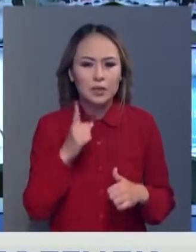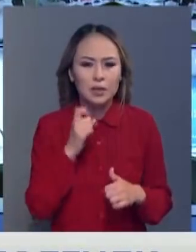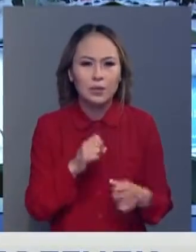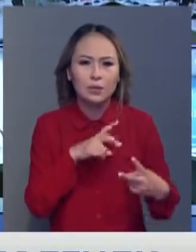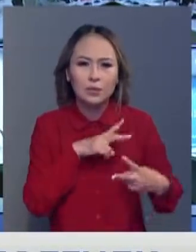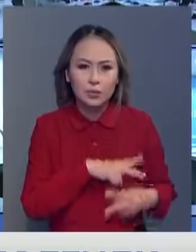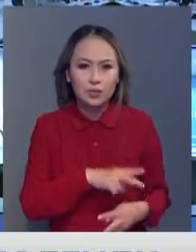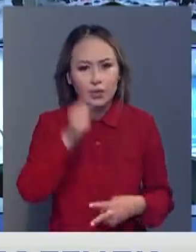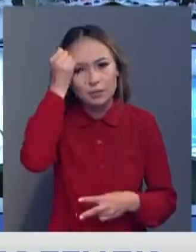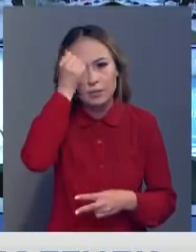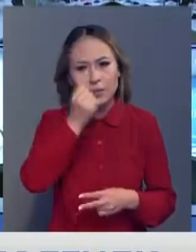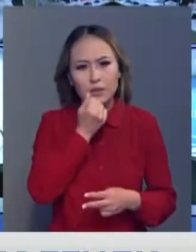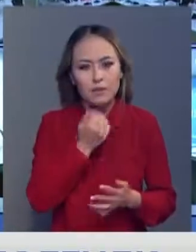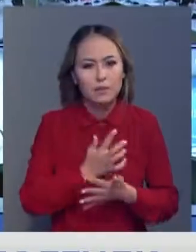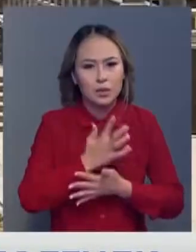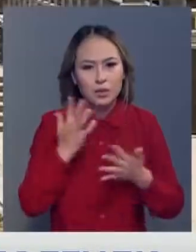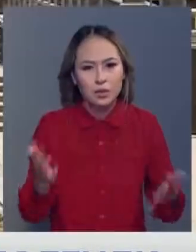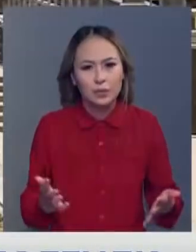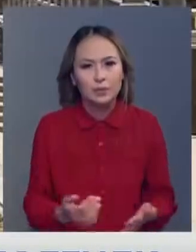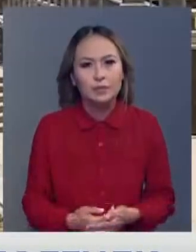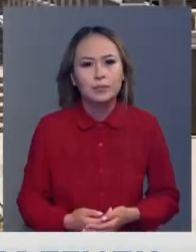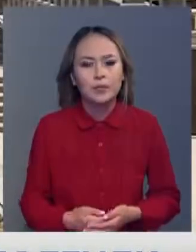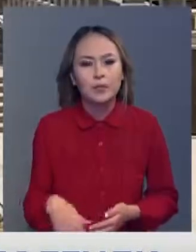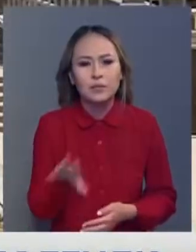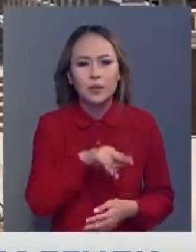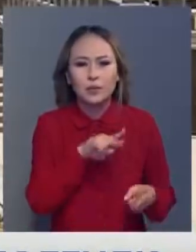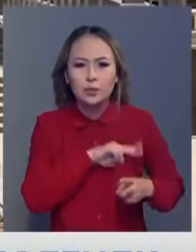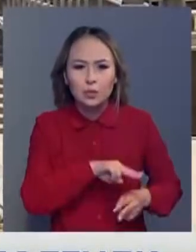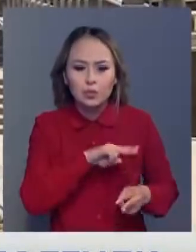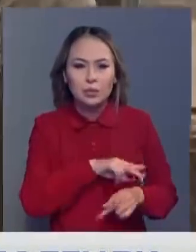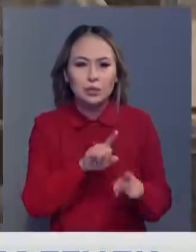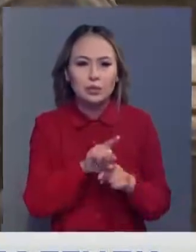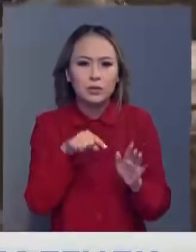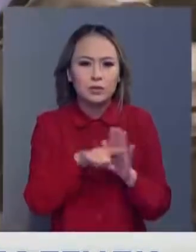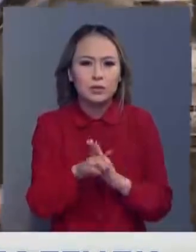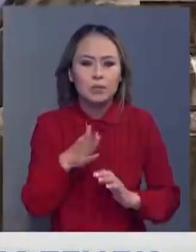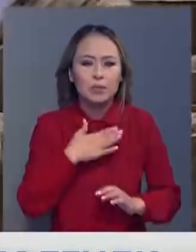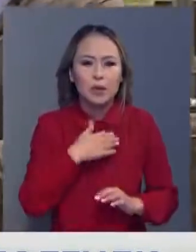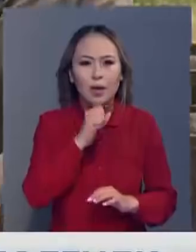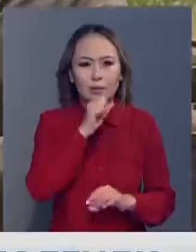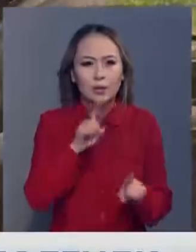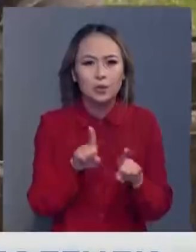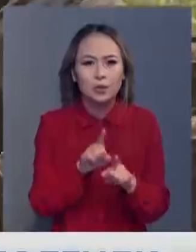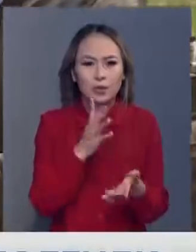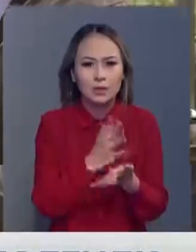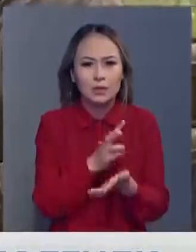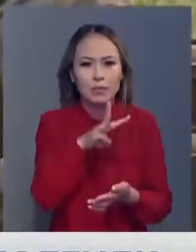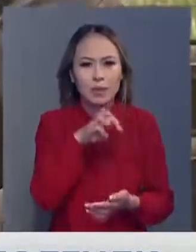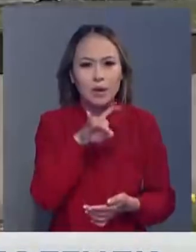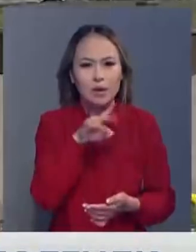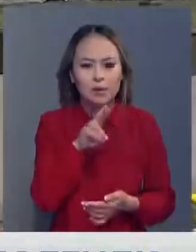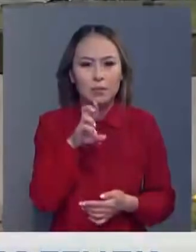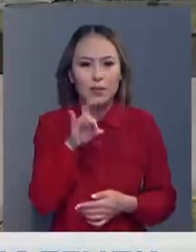үшін ризашылыңды білдіремін. Тұнымсыз еңбек еткендердің арасында менің әріптесімде бар. Марк Брюшко.